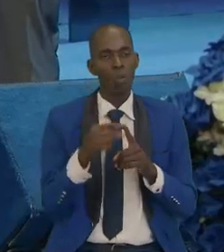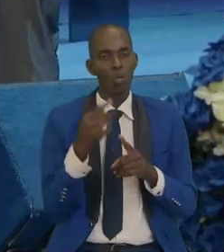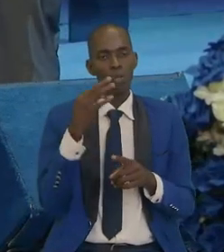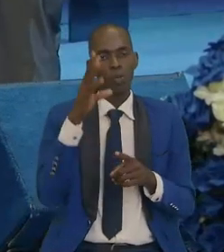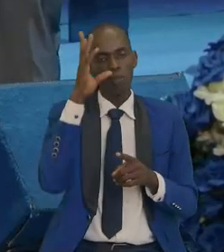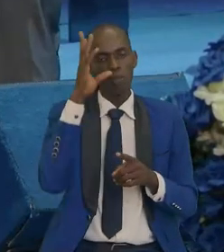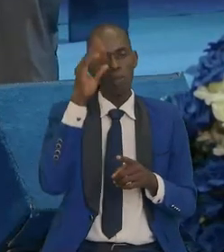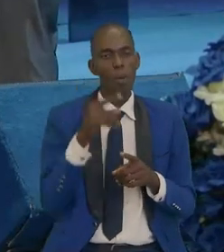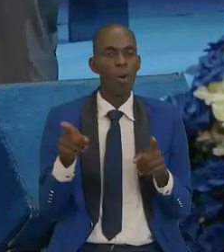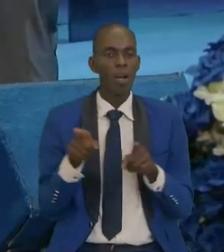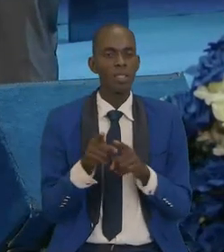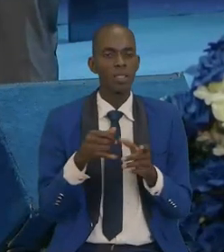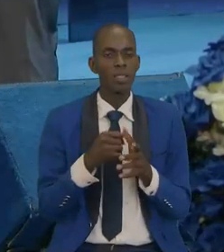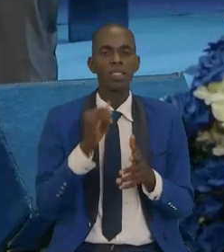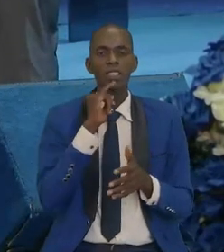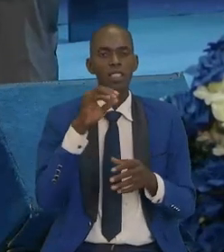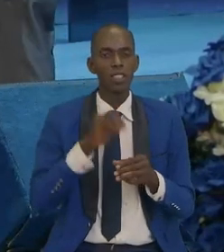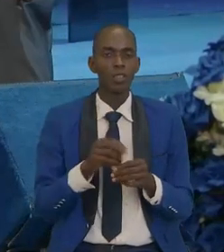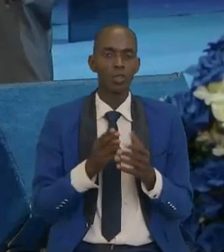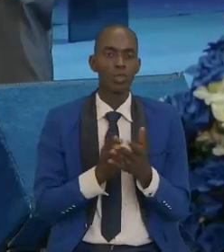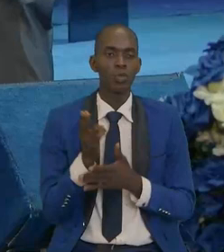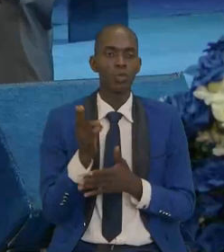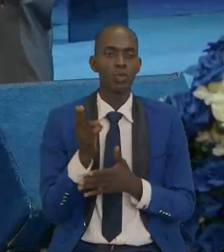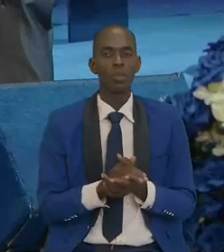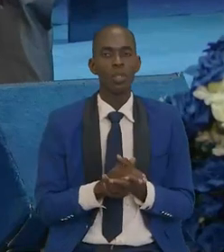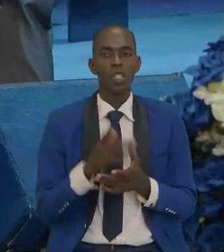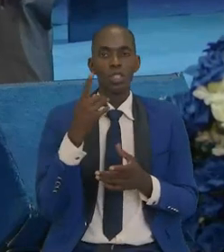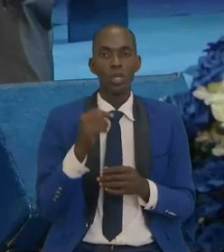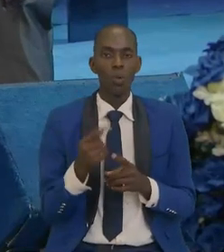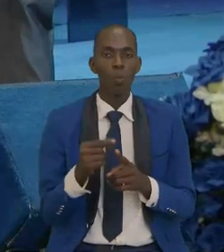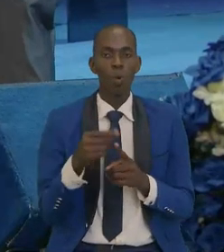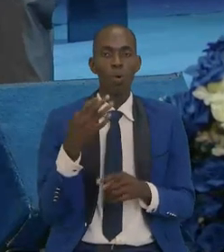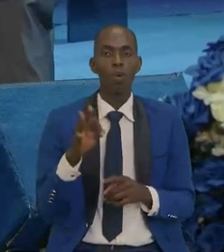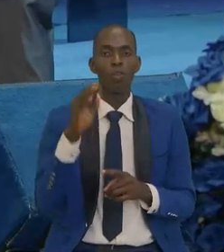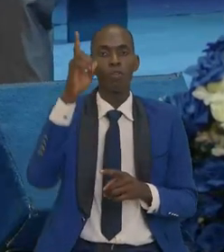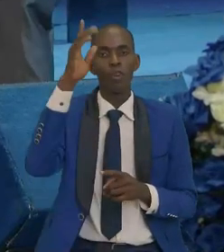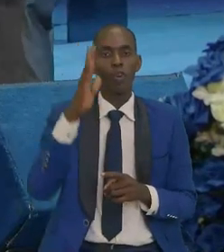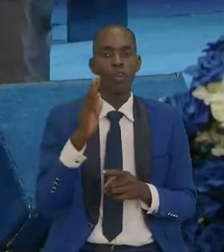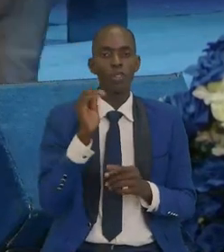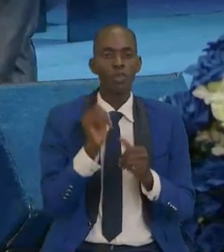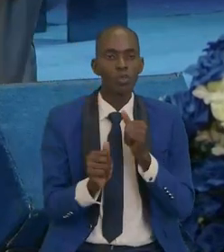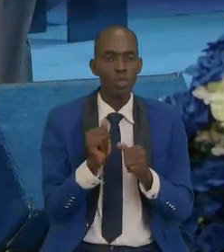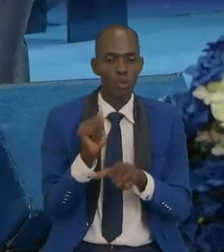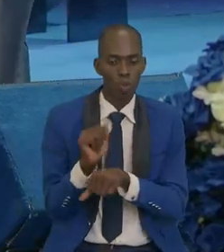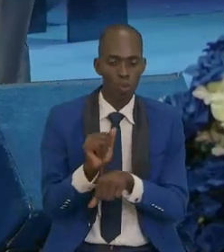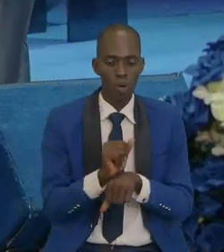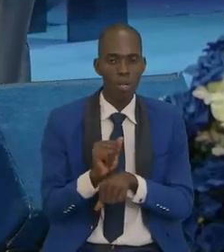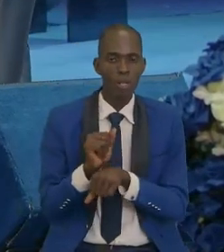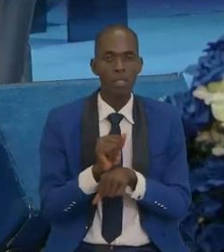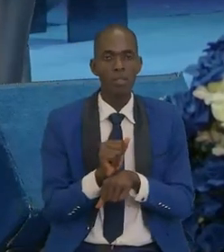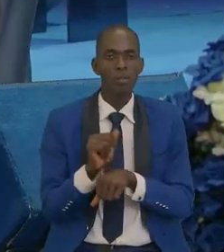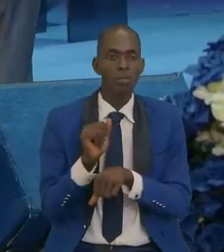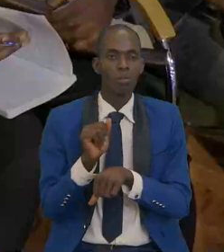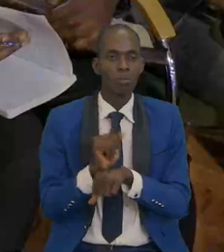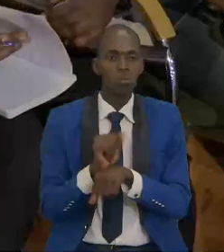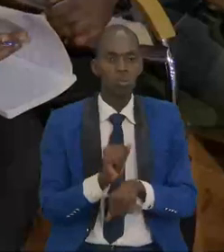que nous vous avons fait entendre, vous l'avez reçu, non comme la parole des hommes. Mais ainsi, quelle est véritablement comme